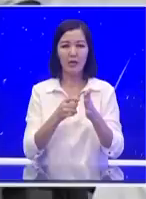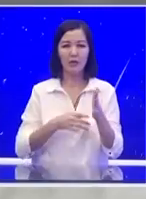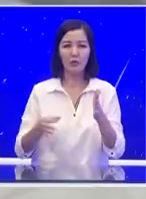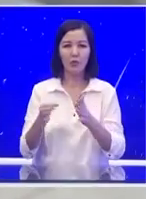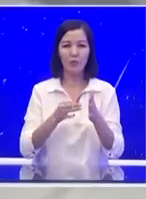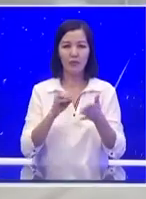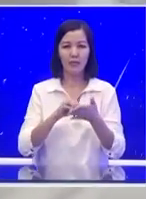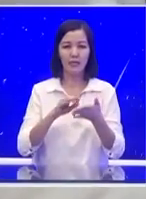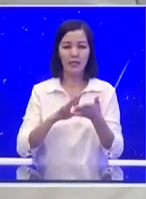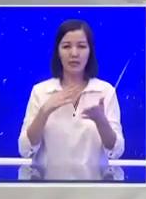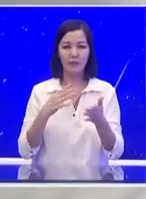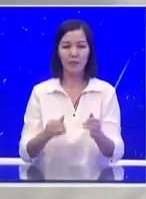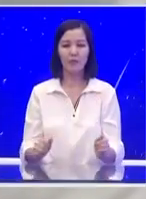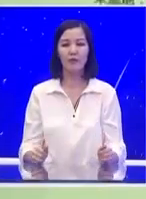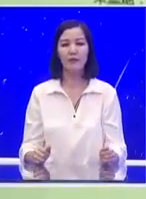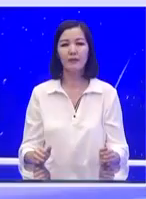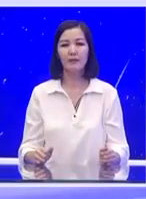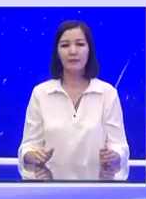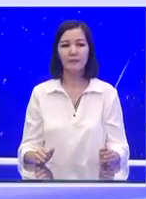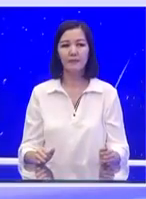облысында тіркелген.